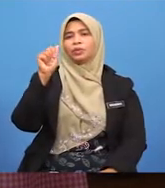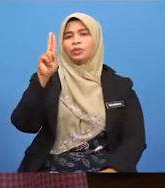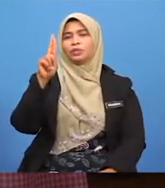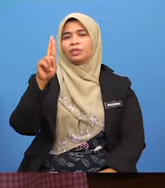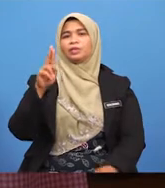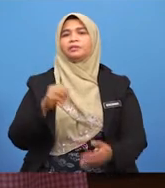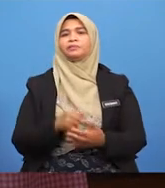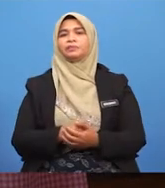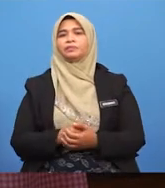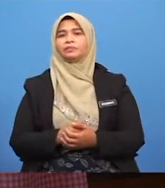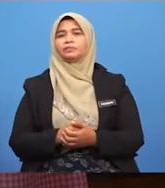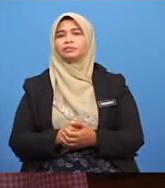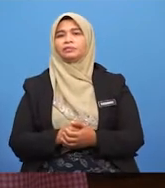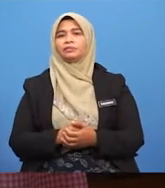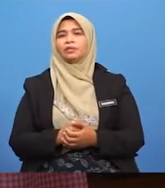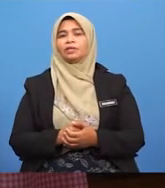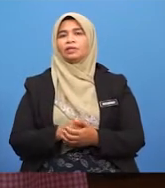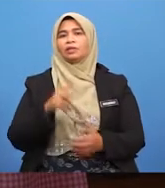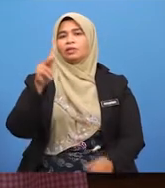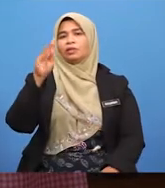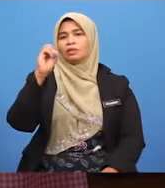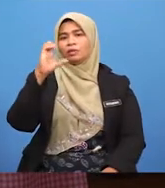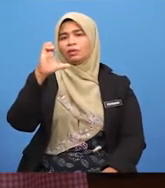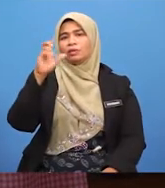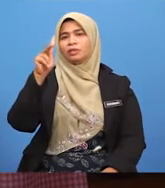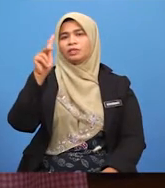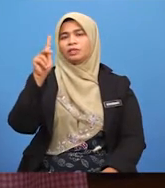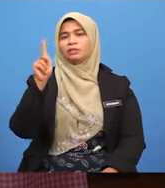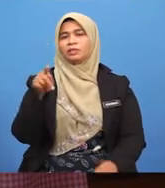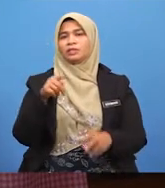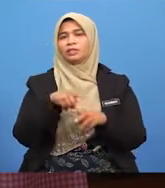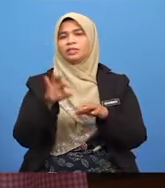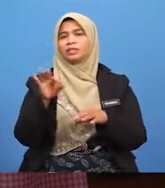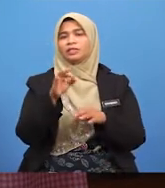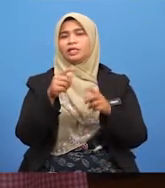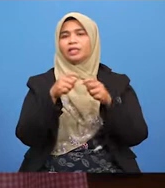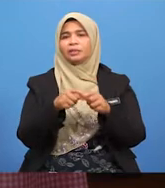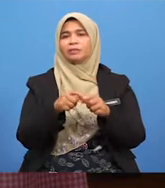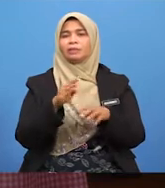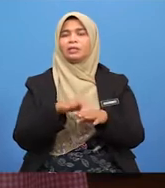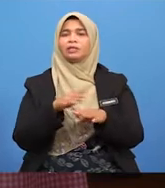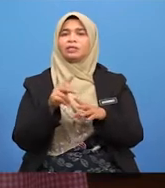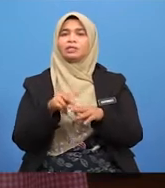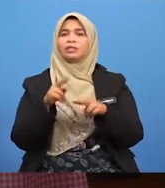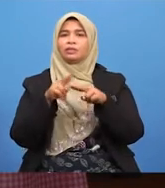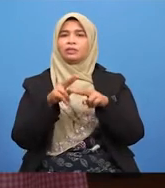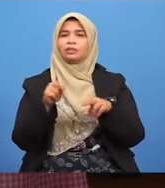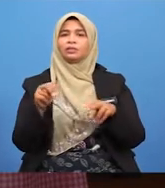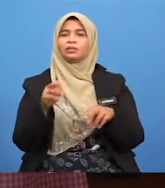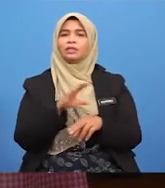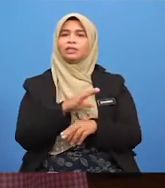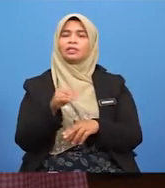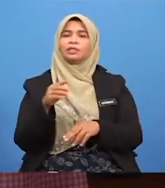virus gojek dijahit tepat pada kedudukan dan kocek